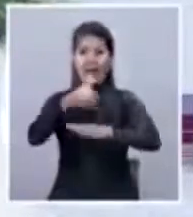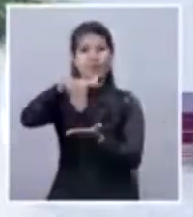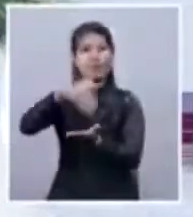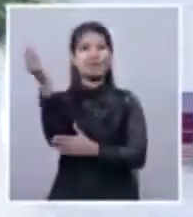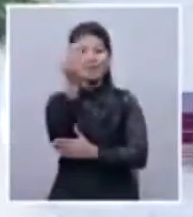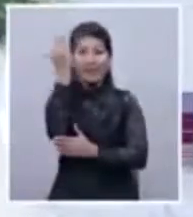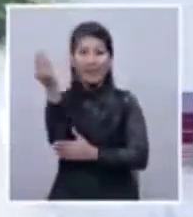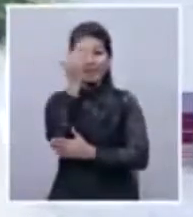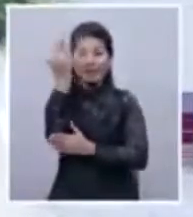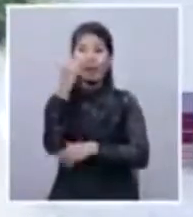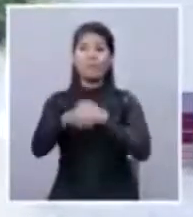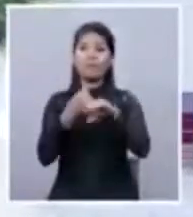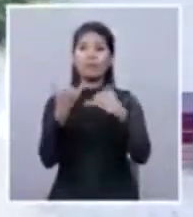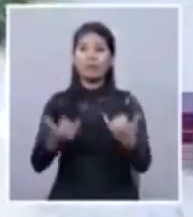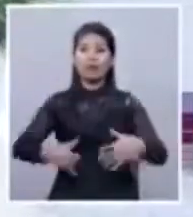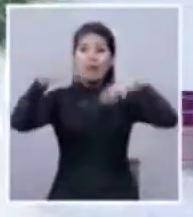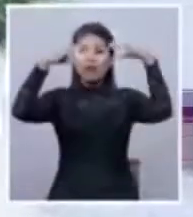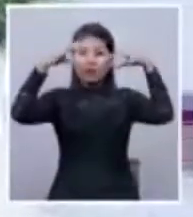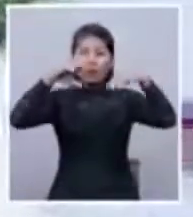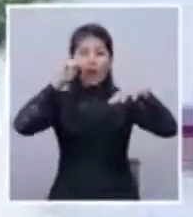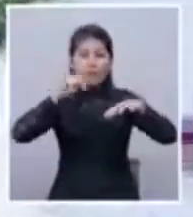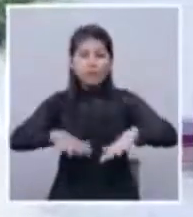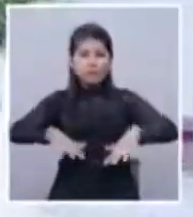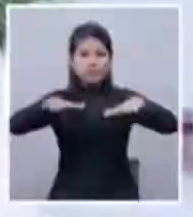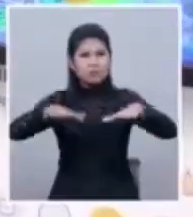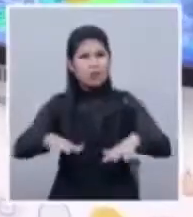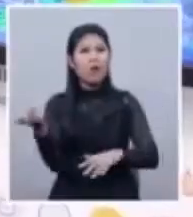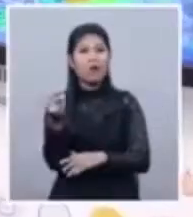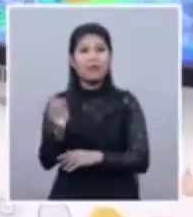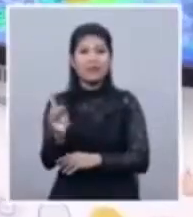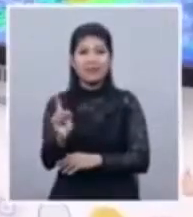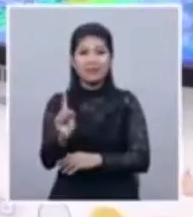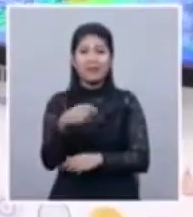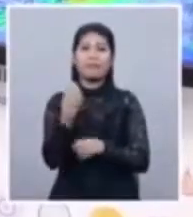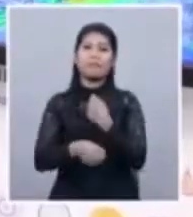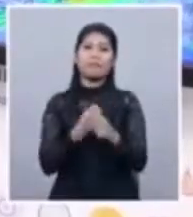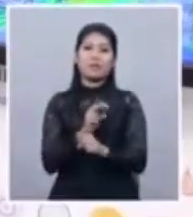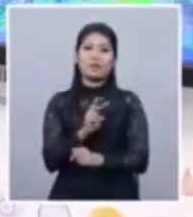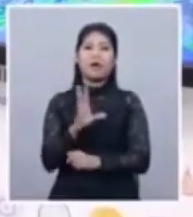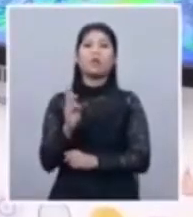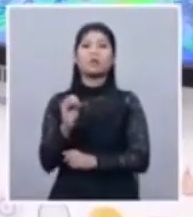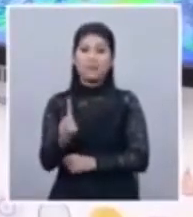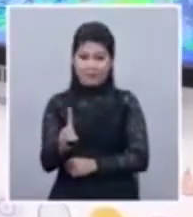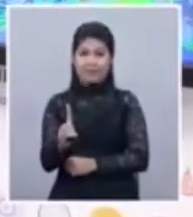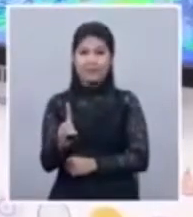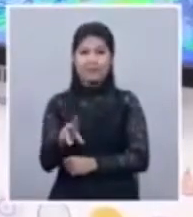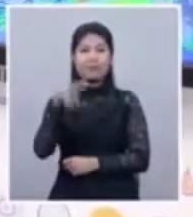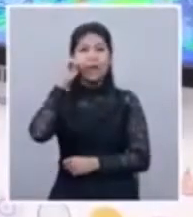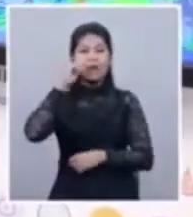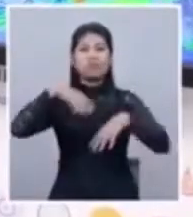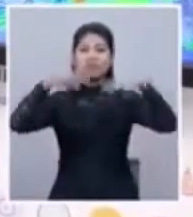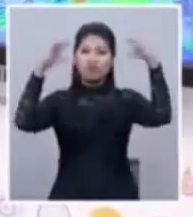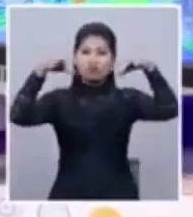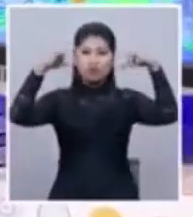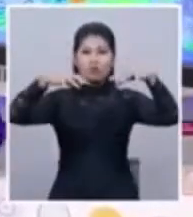ทยาค่ะว่าปีนี้ปริมาณน้ำฝนนั้นจะมีมากน้อยแค่ไหนค่ะ ในปี61นี้นะครับเพราะฉะนั้นฝนเราคาดว่าจะต่ำกว่าค่าเฉลี่ยเล็